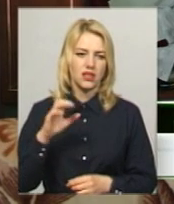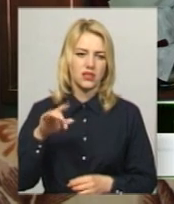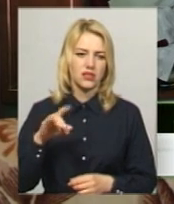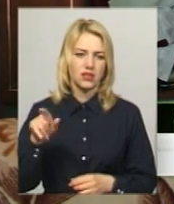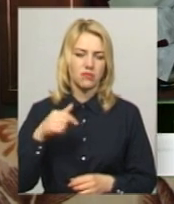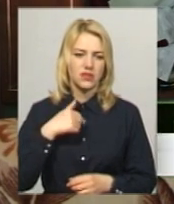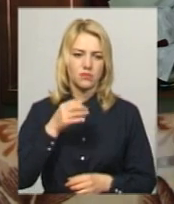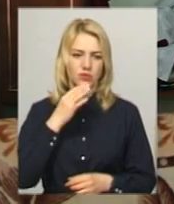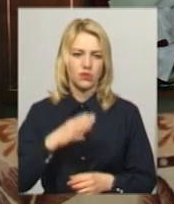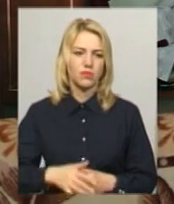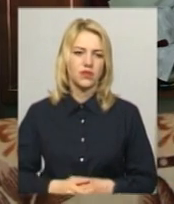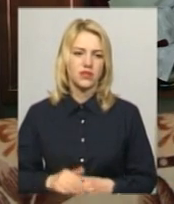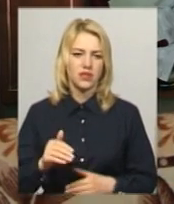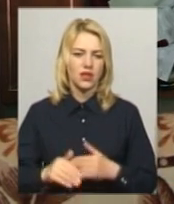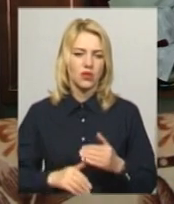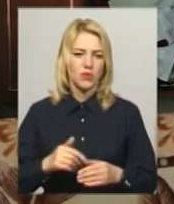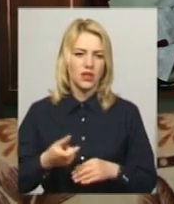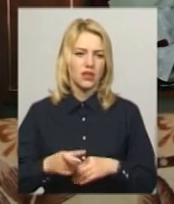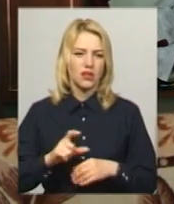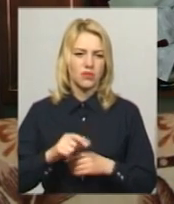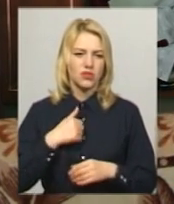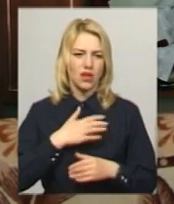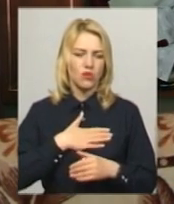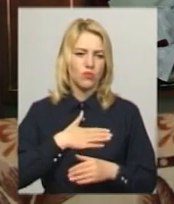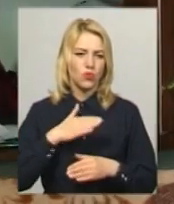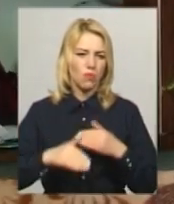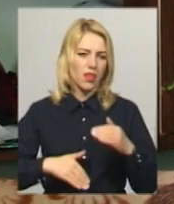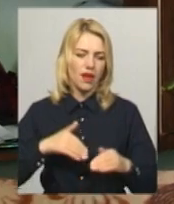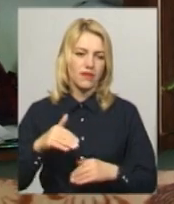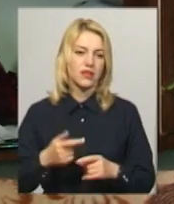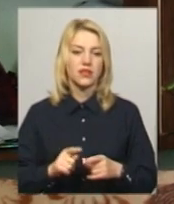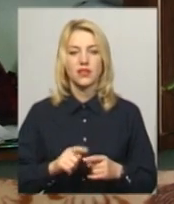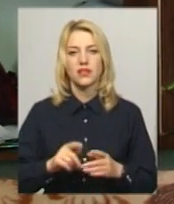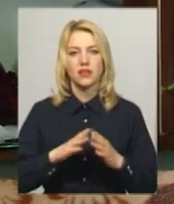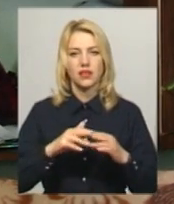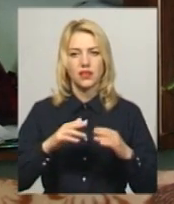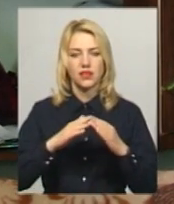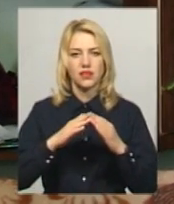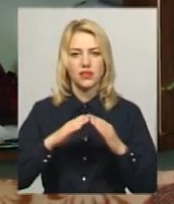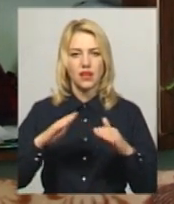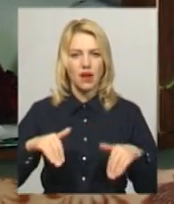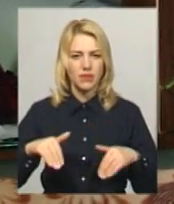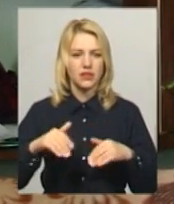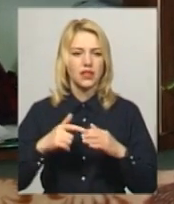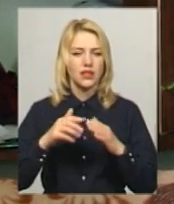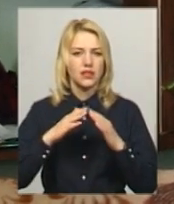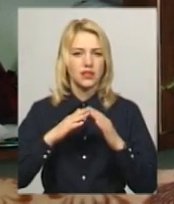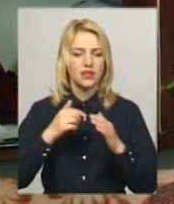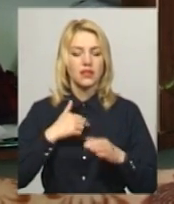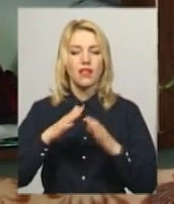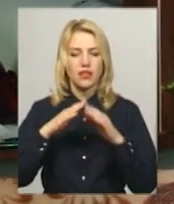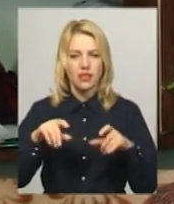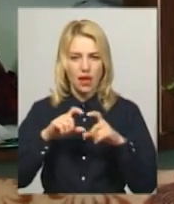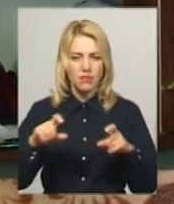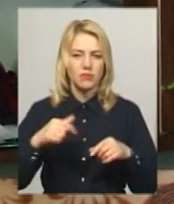мені сподобалося купати, найбільше, я люблю плавати. Табір мені сподобався, я